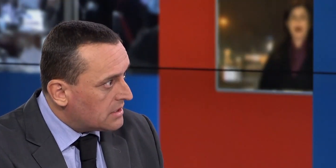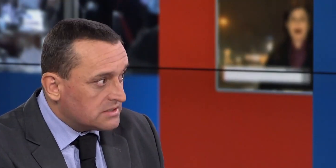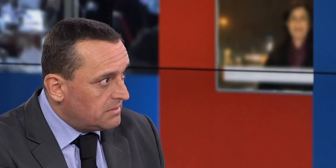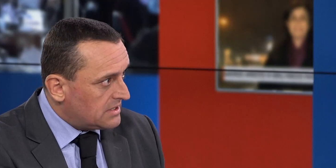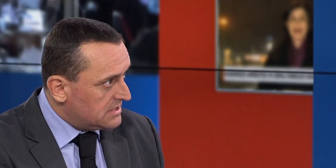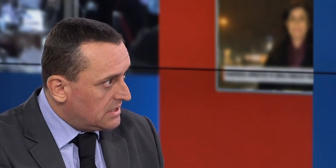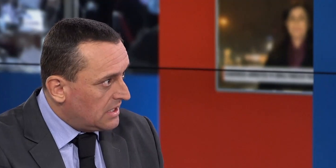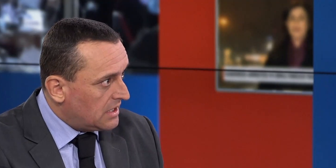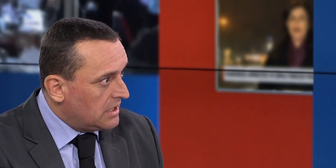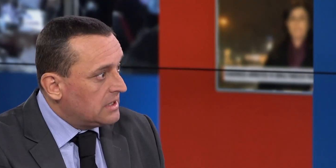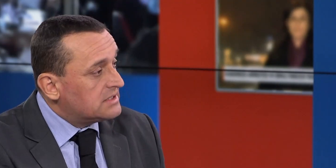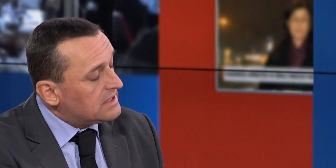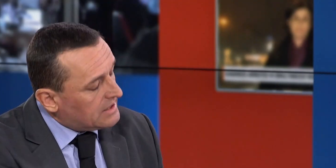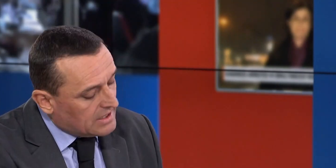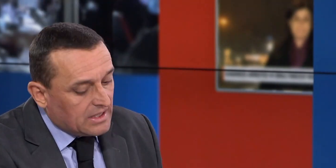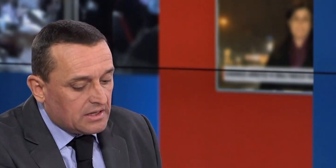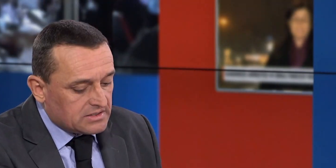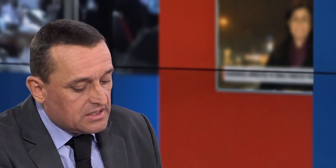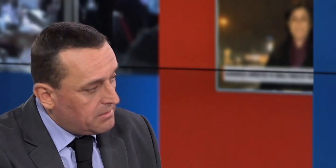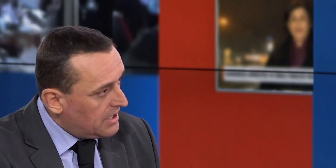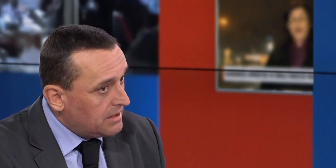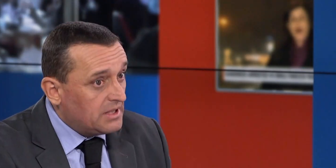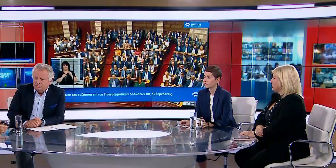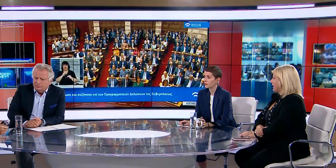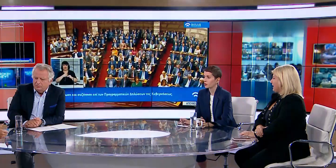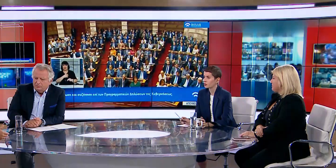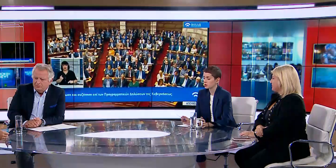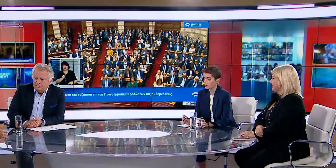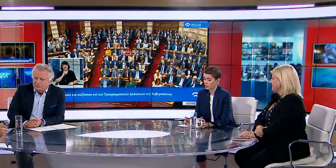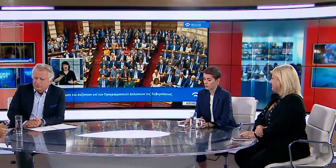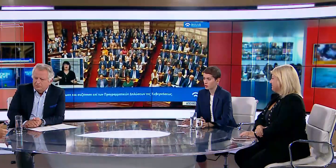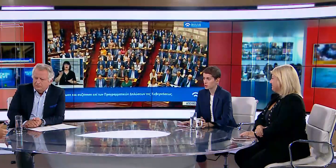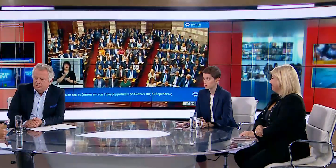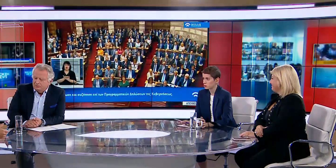Ολλανδία. Σήμερα συναντάται στην Τριμερή με την Αίγυπτο.